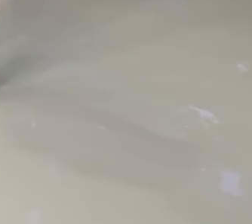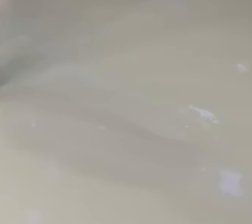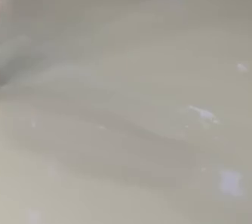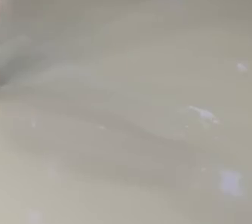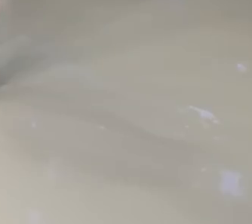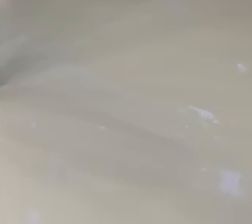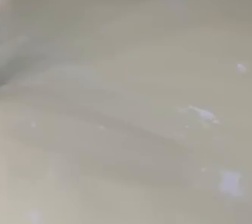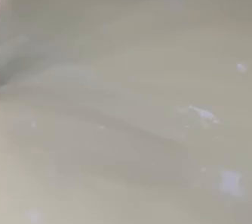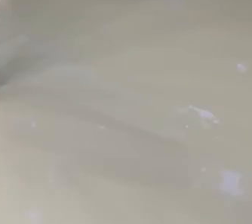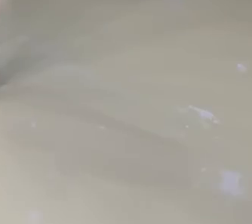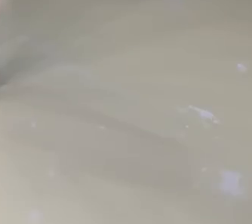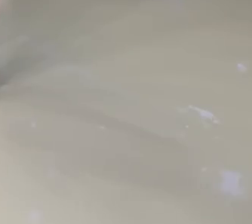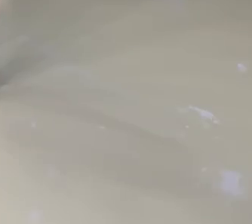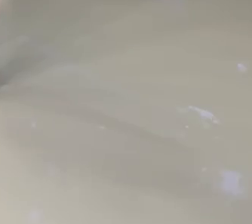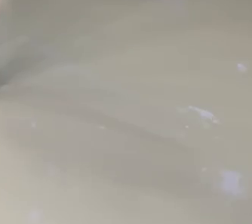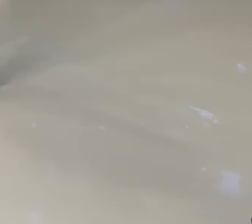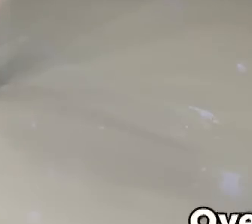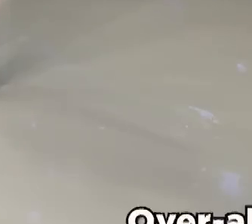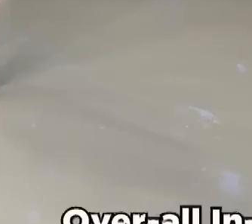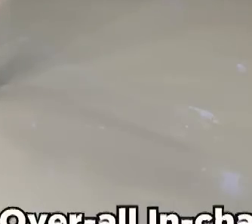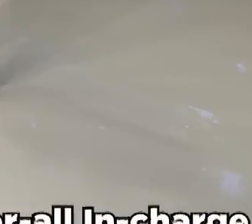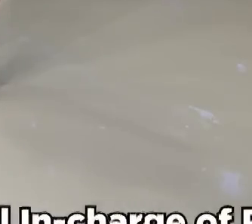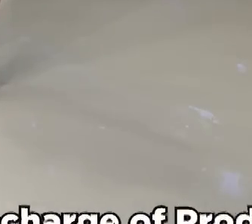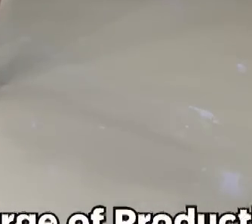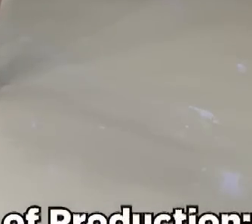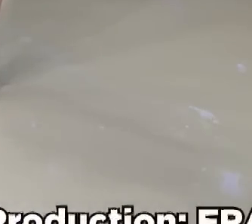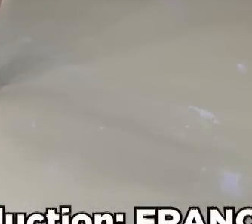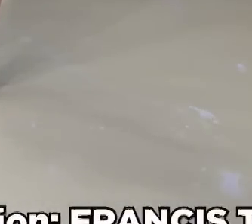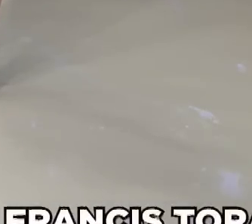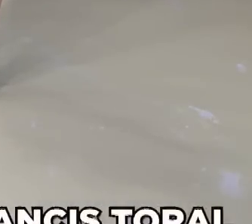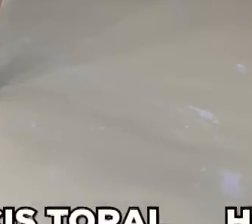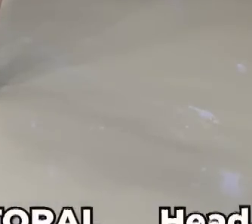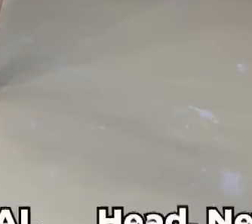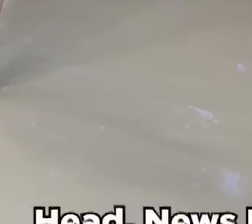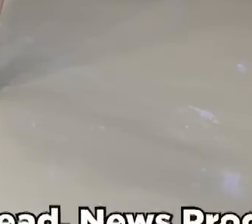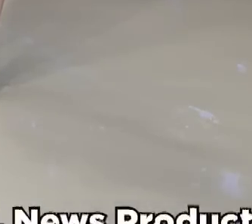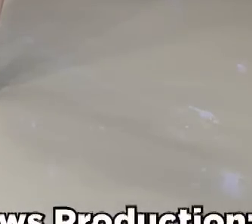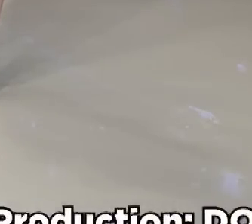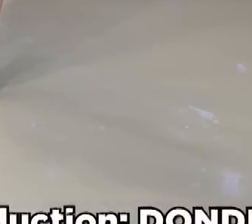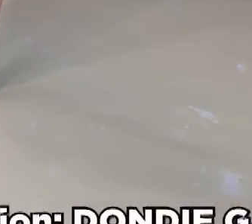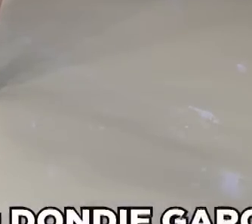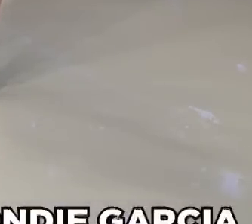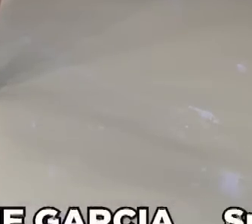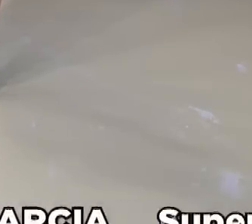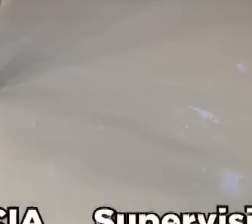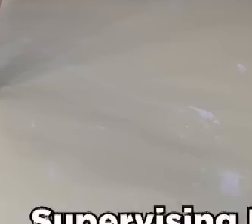Congrats, Showtime! Wow. Congrats, congrats! Okay na